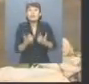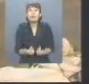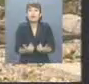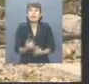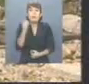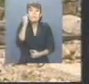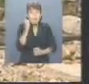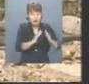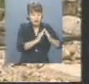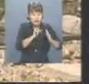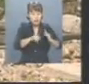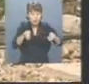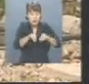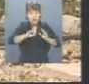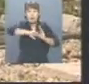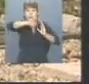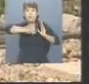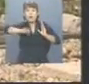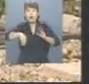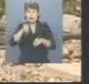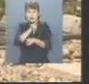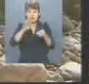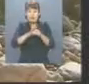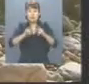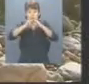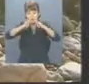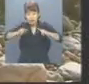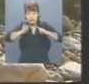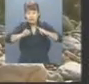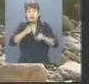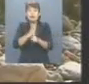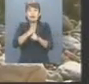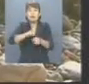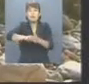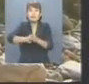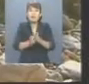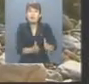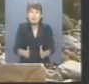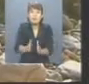ชิงเขาเหลือเพียงเต็นท์ของคนงานที่มาซ่อมแซมถนนหรือบ้านบางหลังที่ถูกน้ำพัด